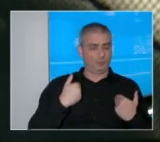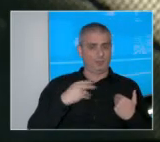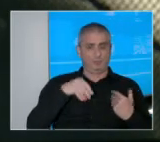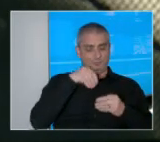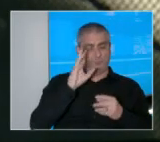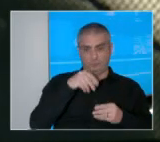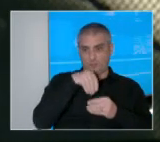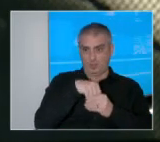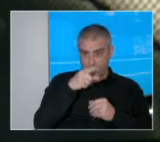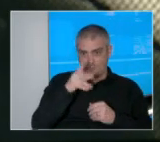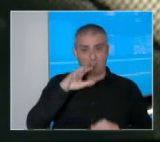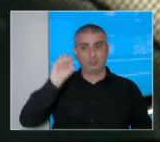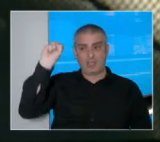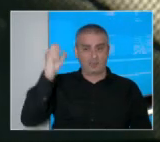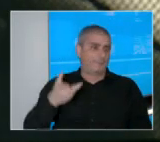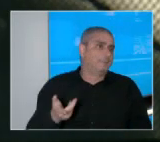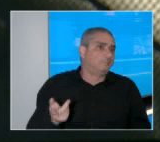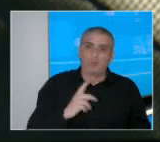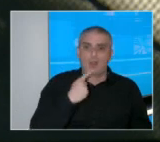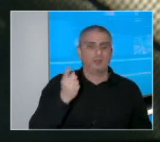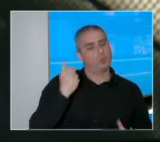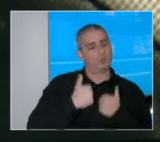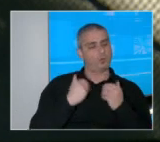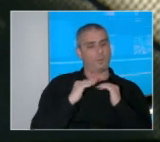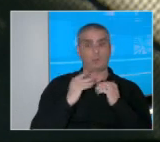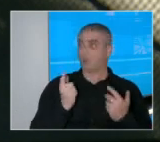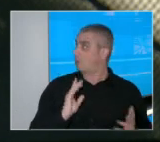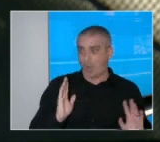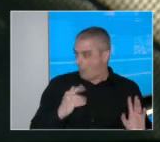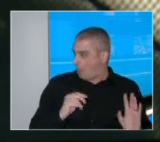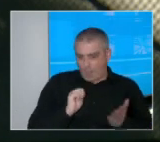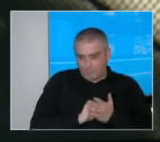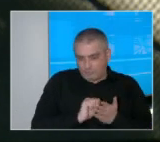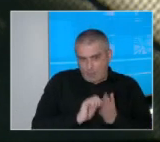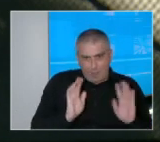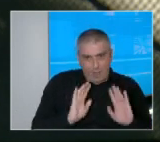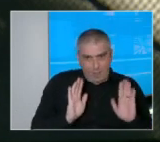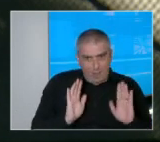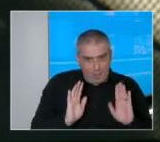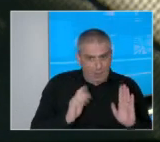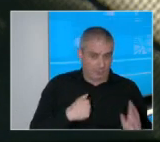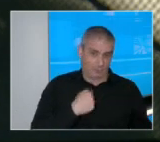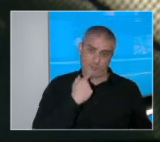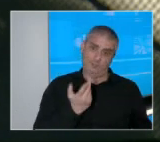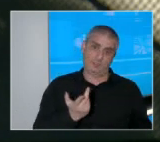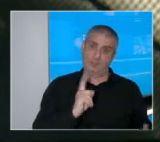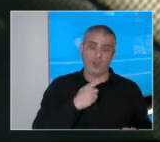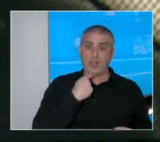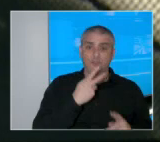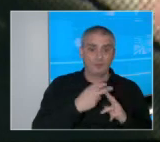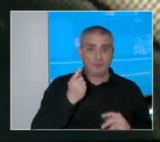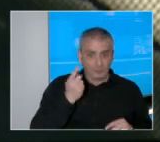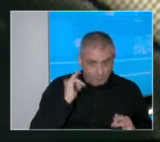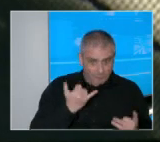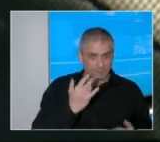להצביע לכם שיש שם גם את איתמר בן גביר, שאתה לא יכול להגיד כן הוא מועמד ראוי. לא, אני לא חס וחלילה. לא אמרת את זה. לא רק שאמרתי,